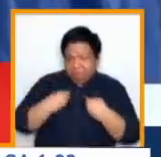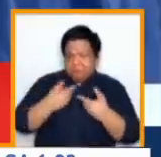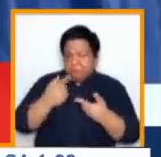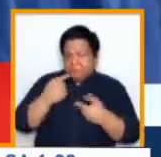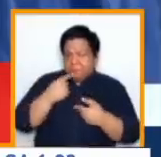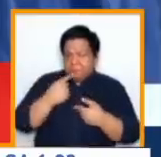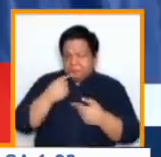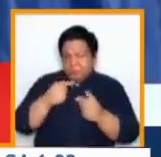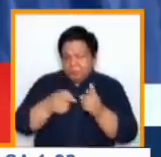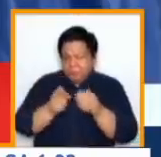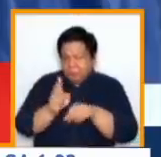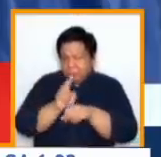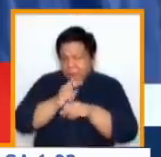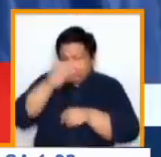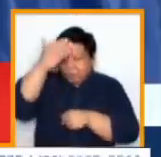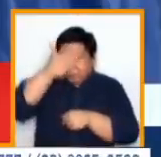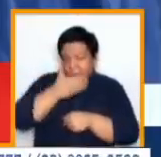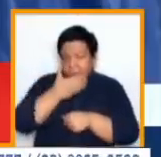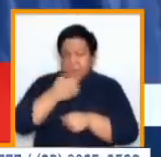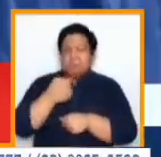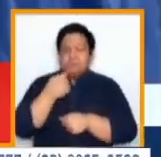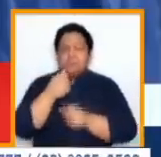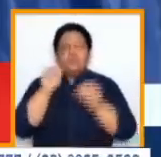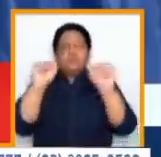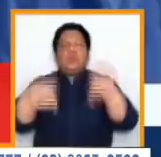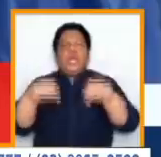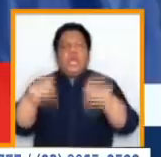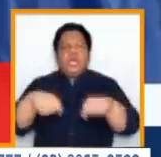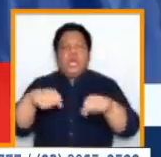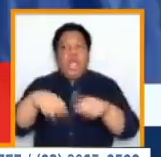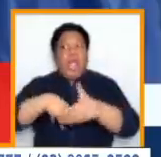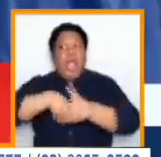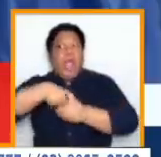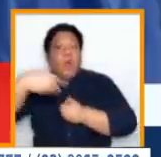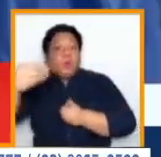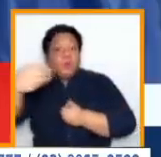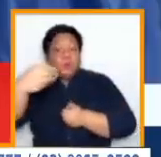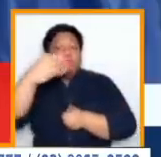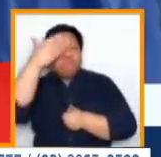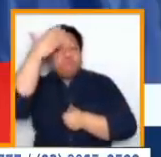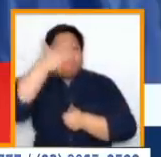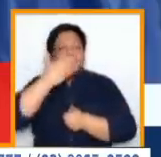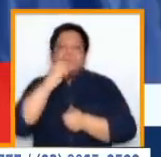tanggalin sa labas. No more face shields outside.